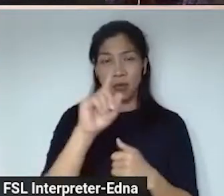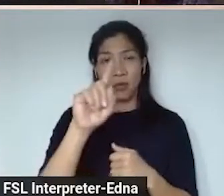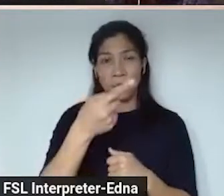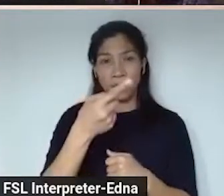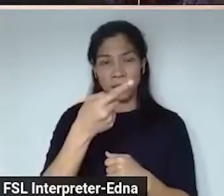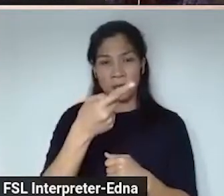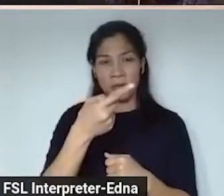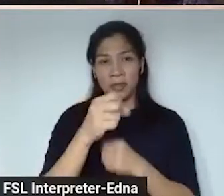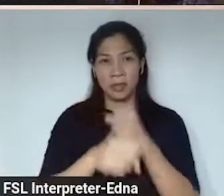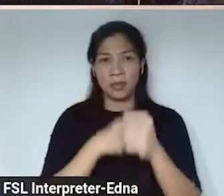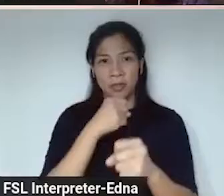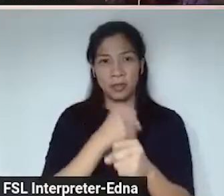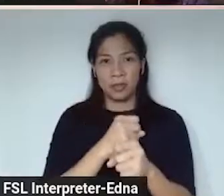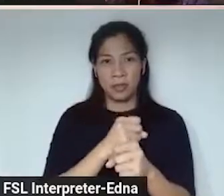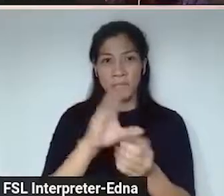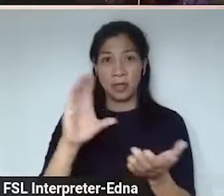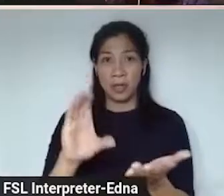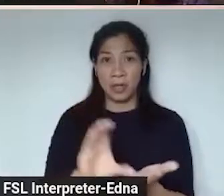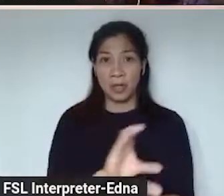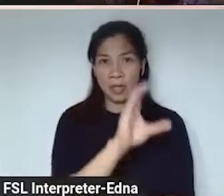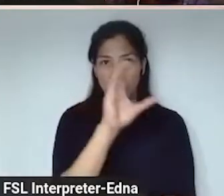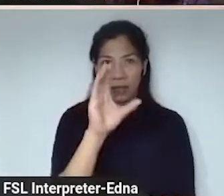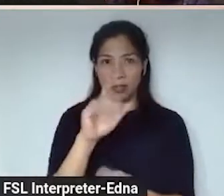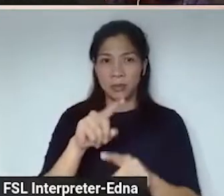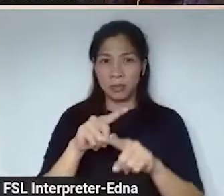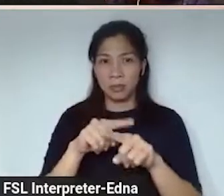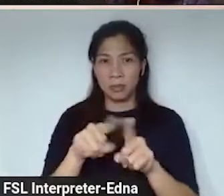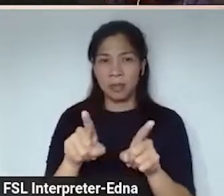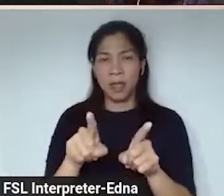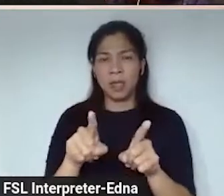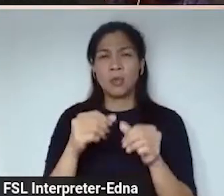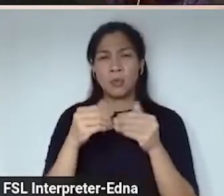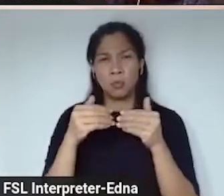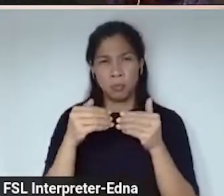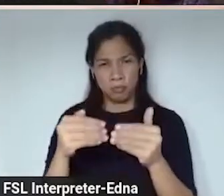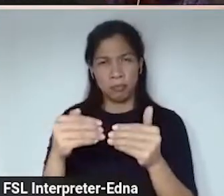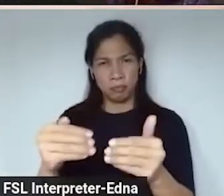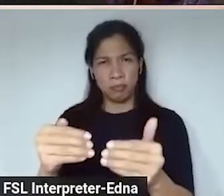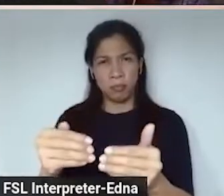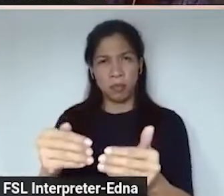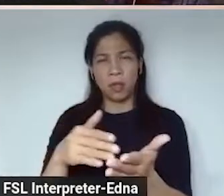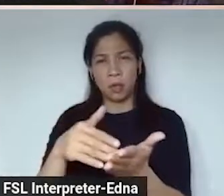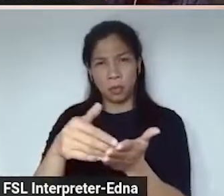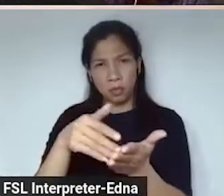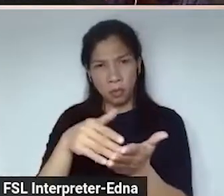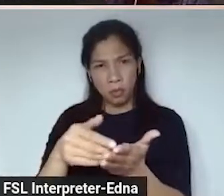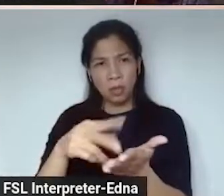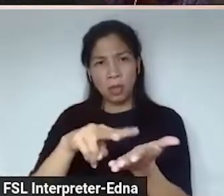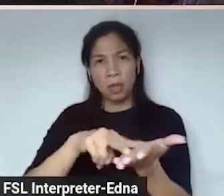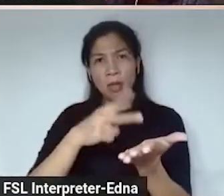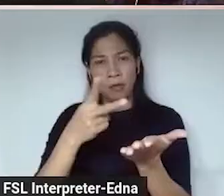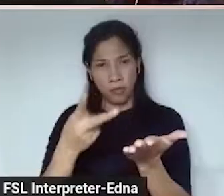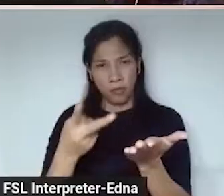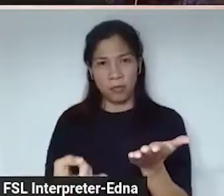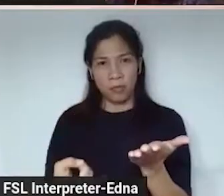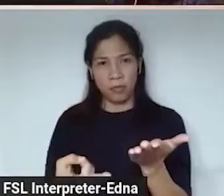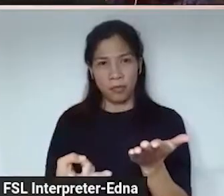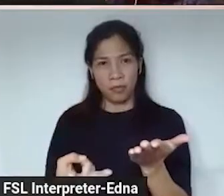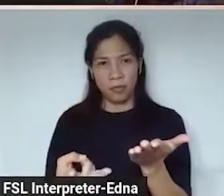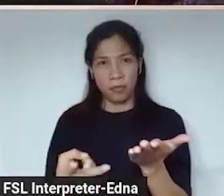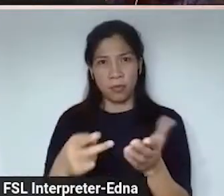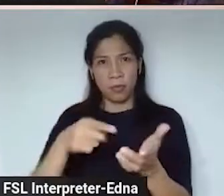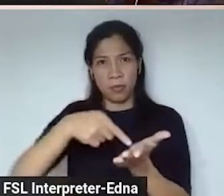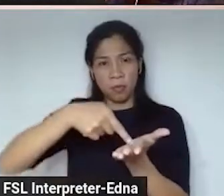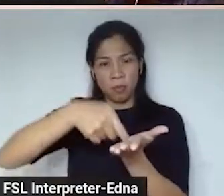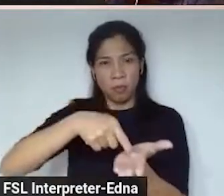lang, patuloy pa rin yung panghihina at natutumba talaga ako. Na parang nagbabakol yung tuhod tapos matutumba